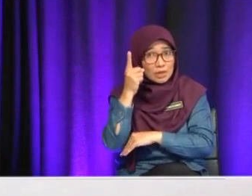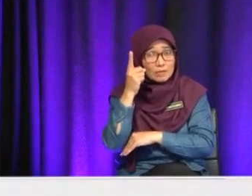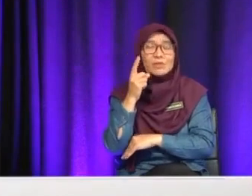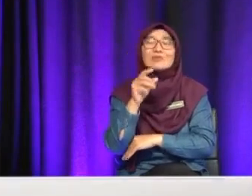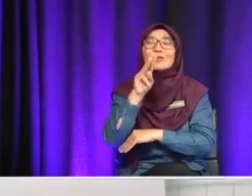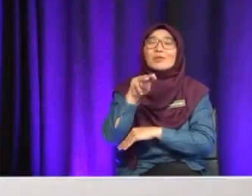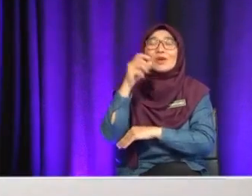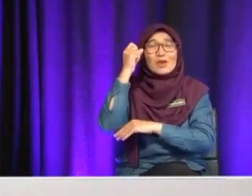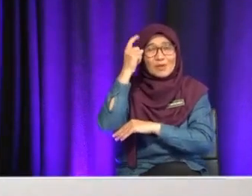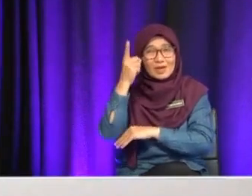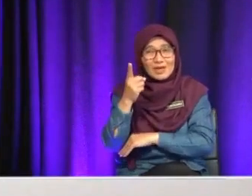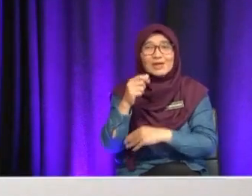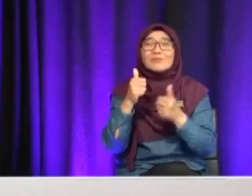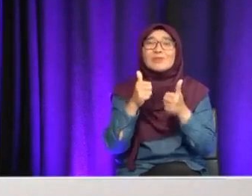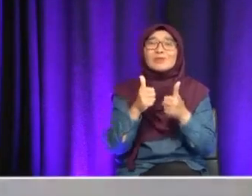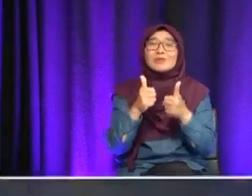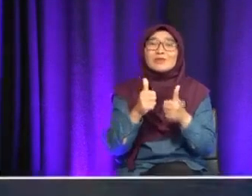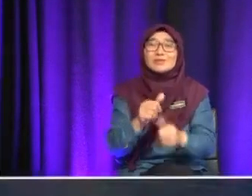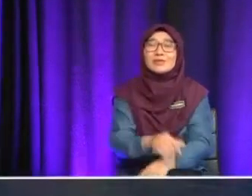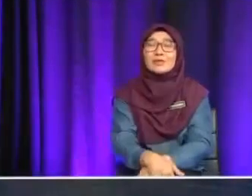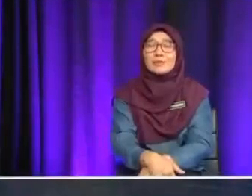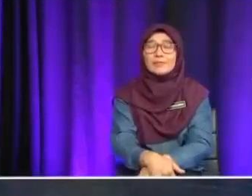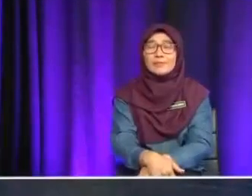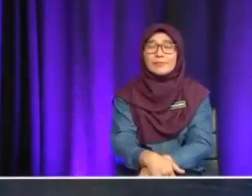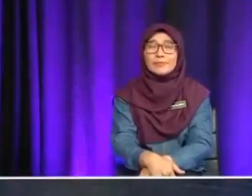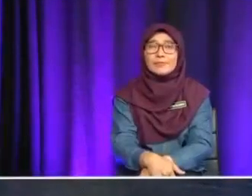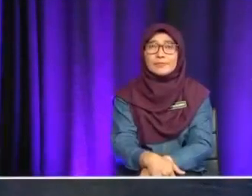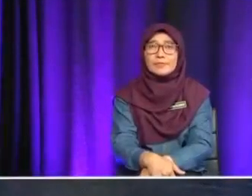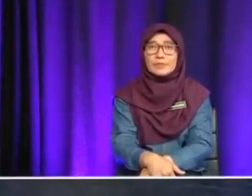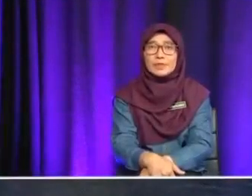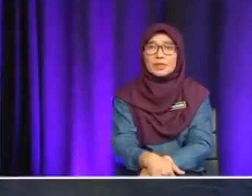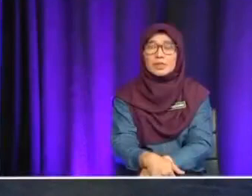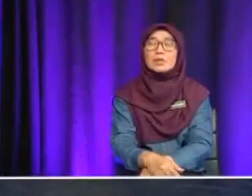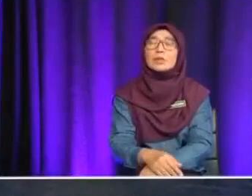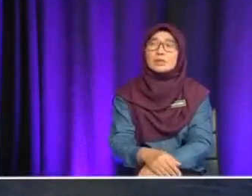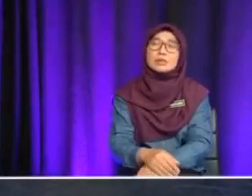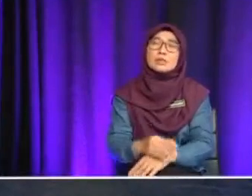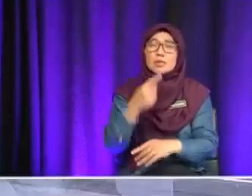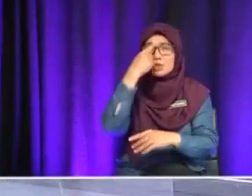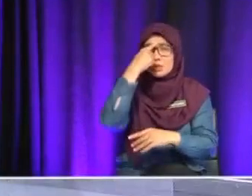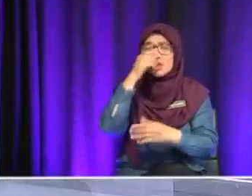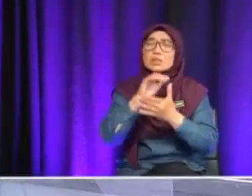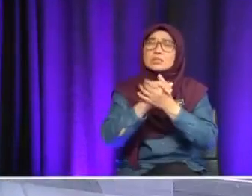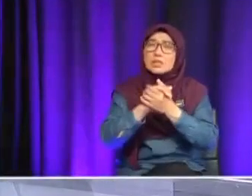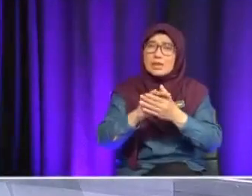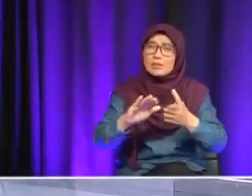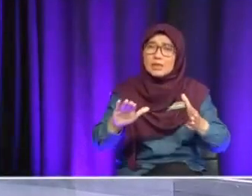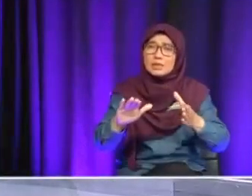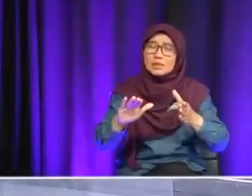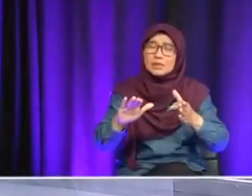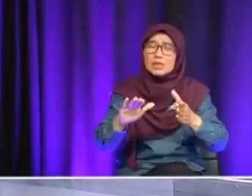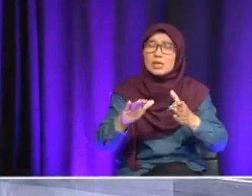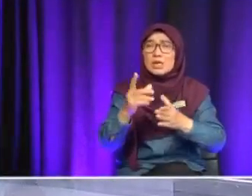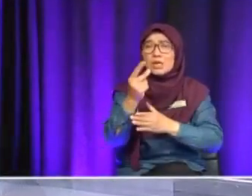Okey, alhamdulillah. Faham nampaknya. Maksudnya kiranya dia macam untuk menyelamatkanlah. Ada keselamatan dari segi duit itu